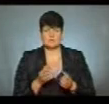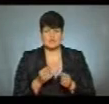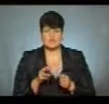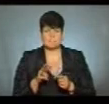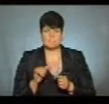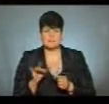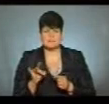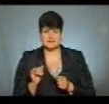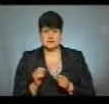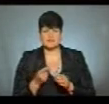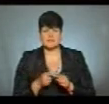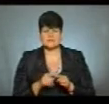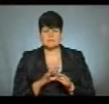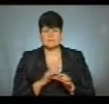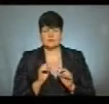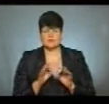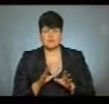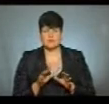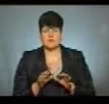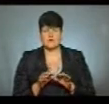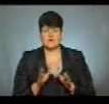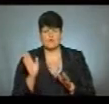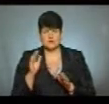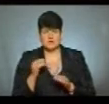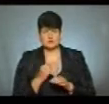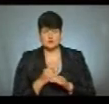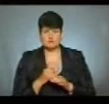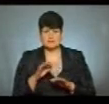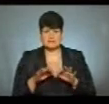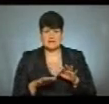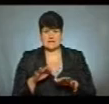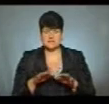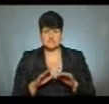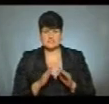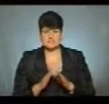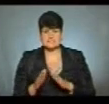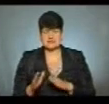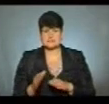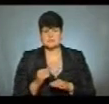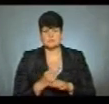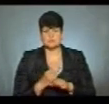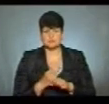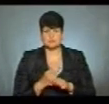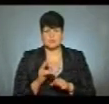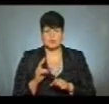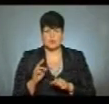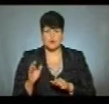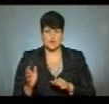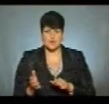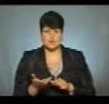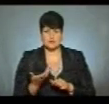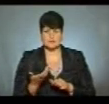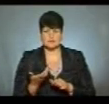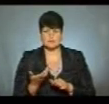це відведена вода, тобто зроблені дренажні системи, відведена з корита дорожного одягу